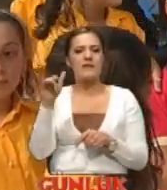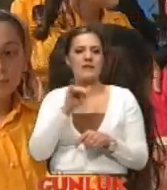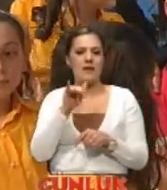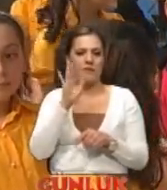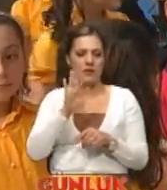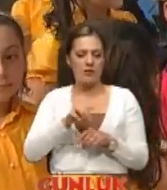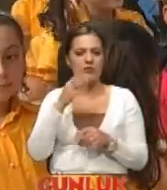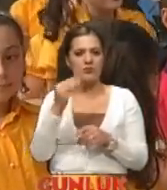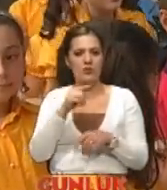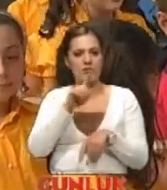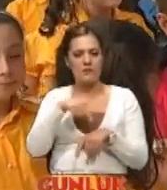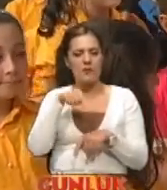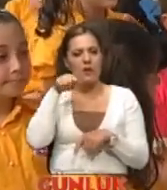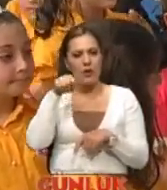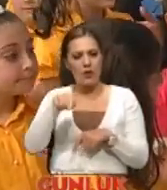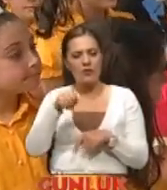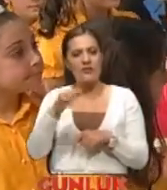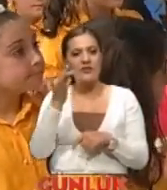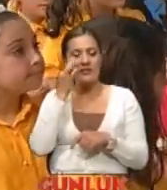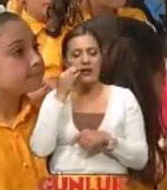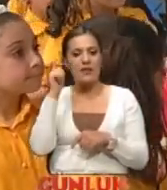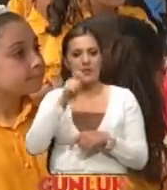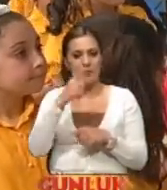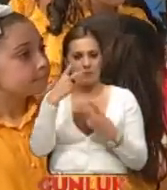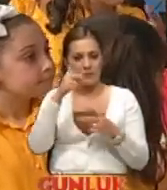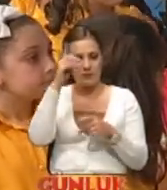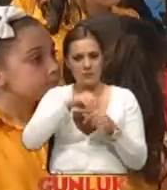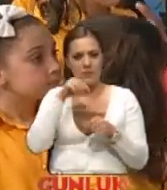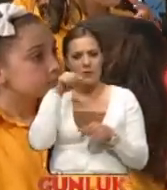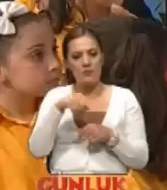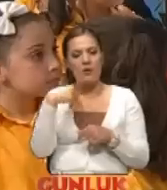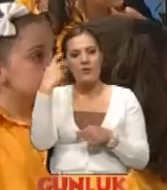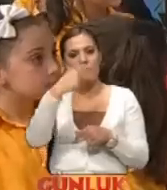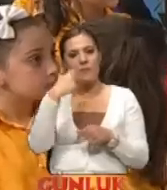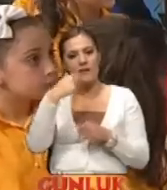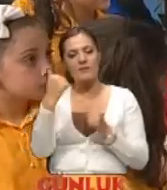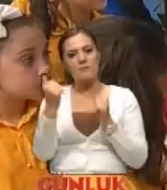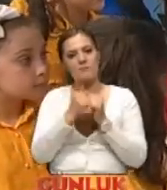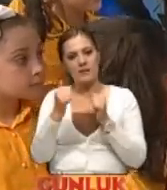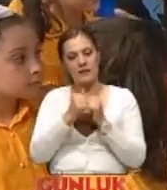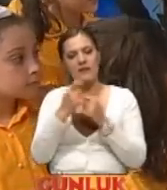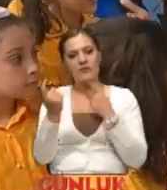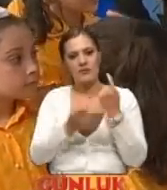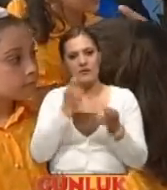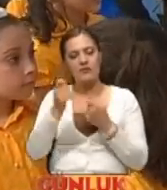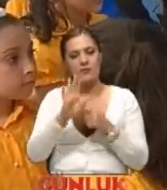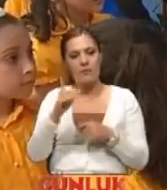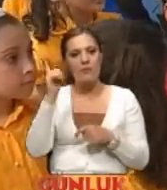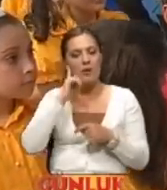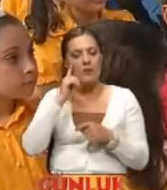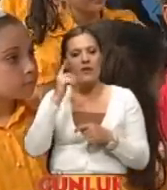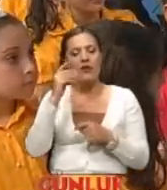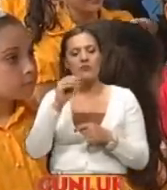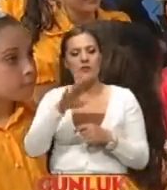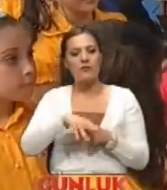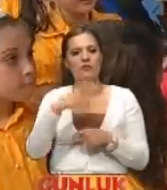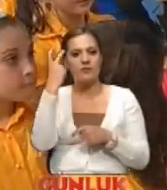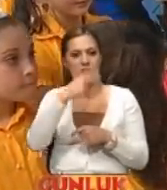kalıyoruz çoğu zaman. Onu da canlı tutabilmek için böyle bestecilerle birlikte çalışıyoruz ve popüler çocuk